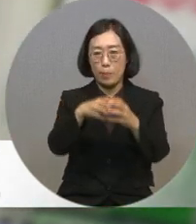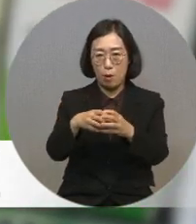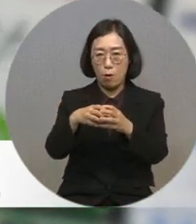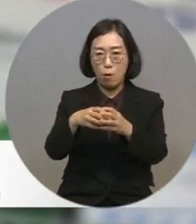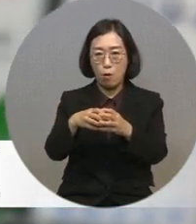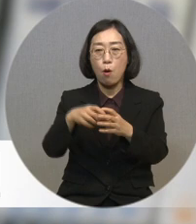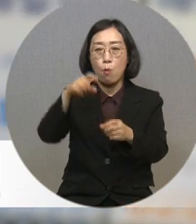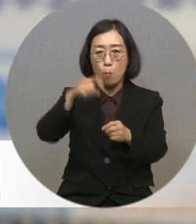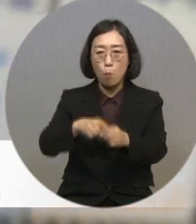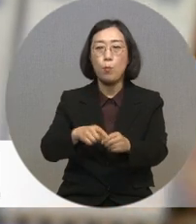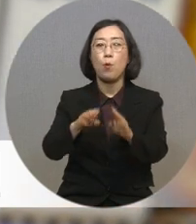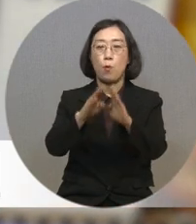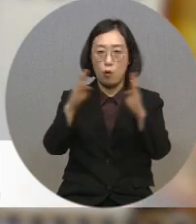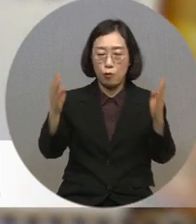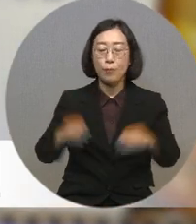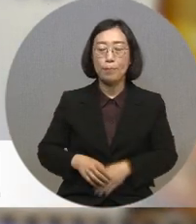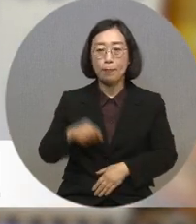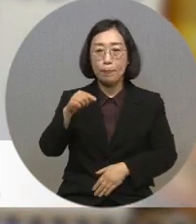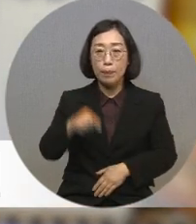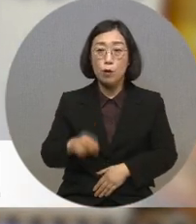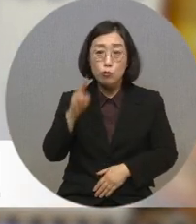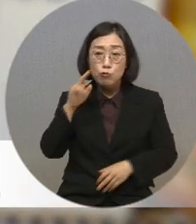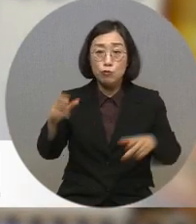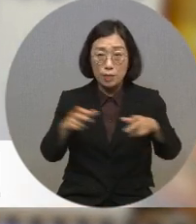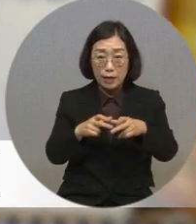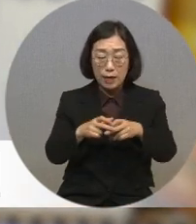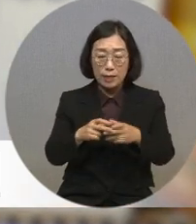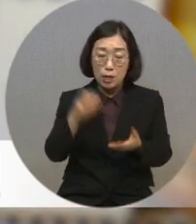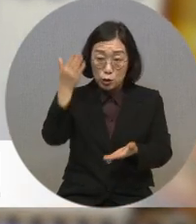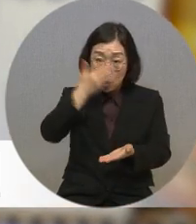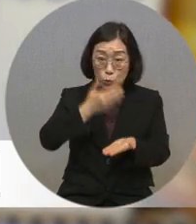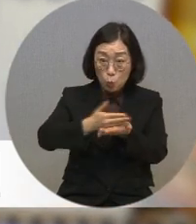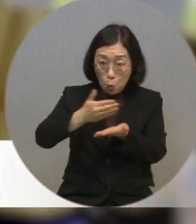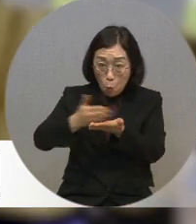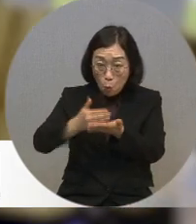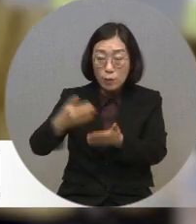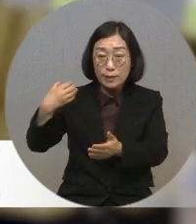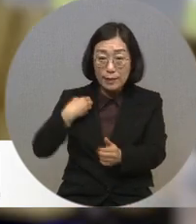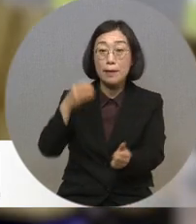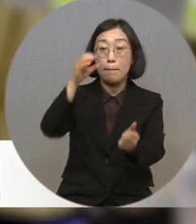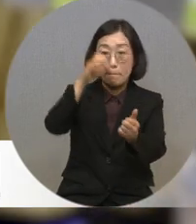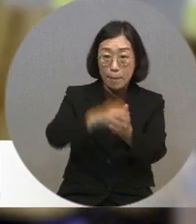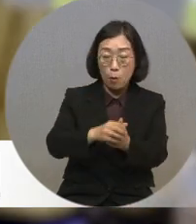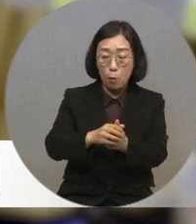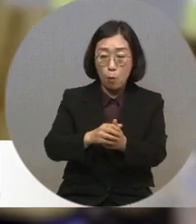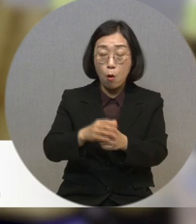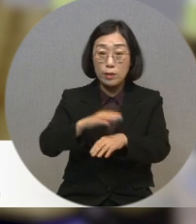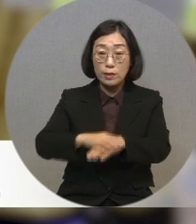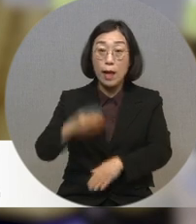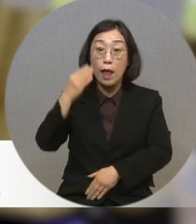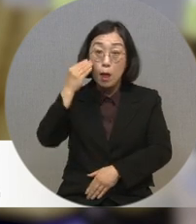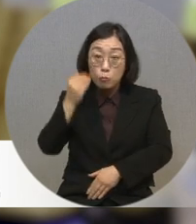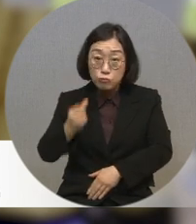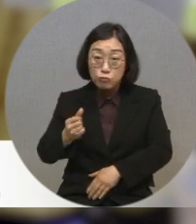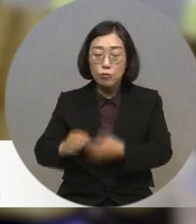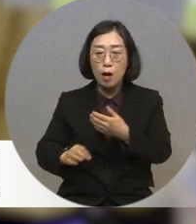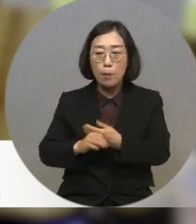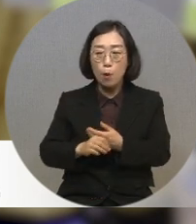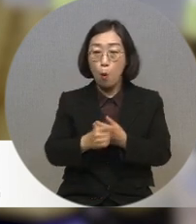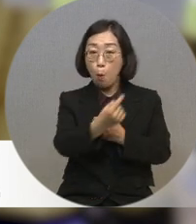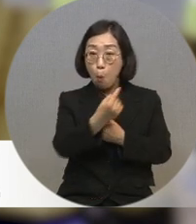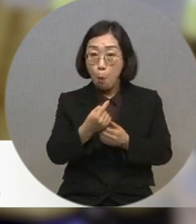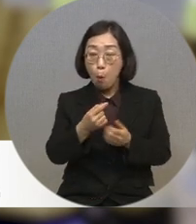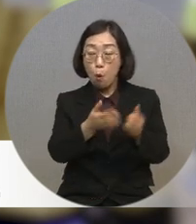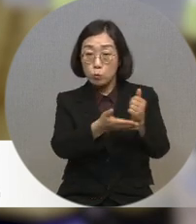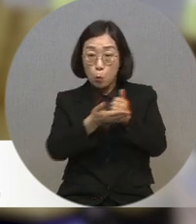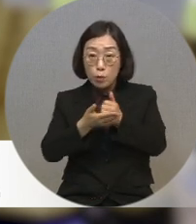이루어졌습니다 중증 장애인들은 매장내 청결 유지 업무를 주로 하게 되며 업무숙련도 향상시 고객 응대 및 계산